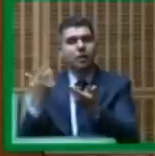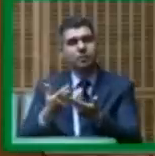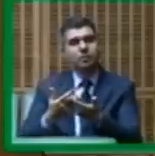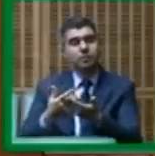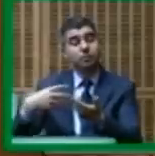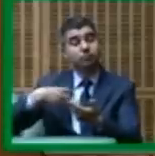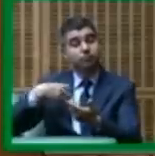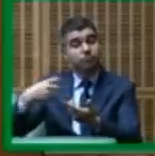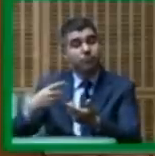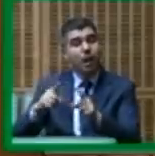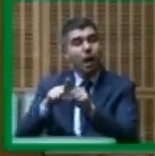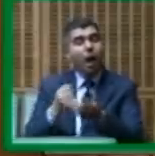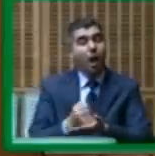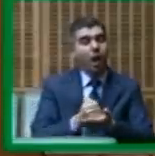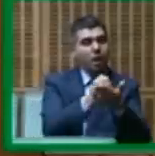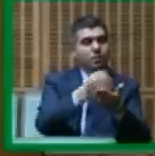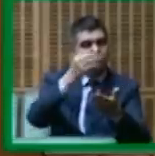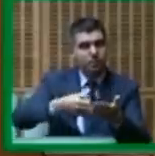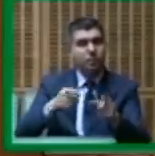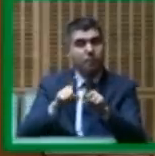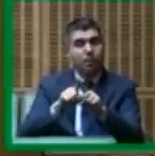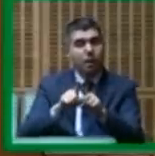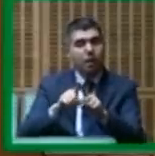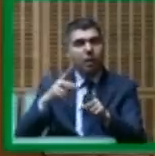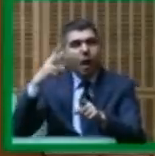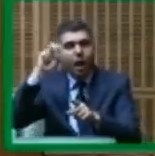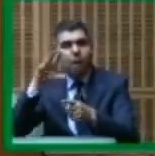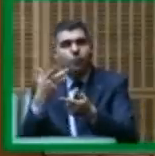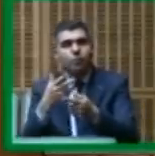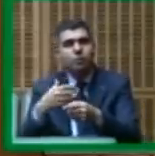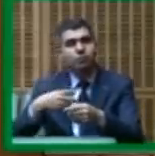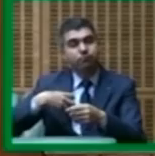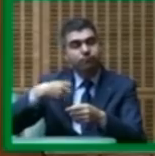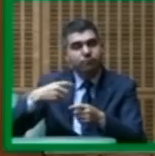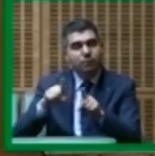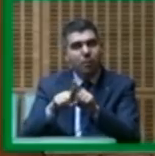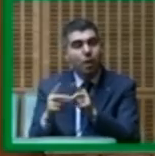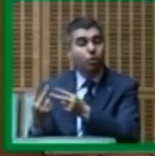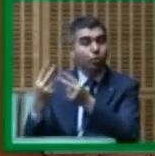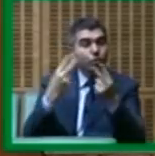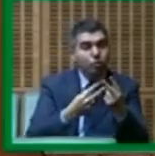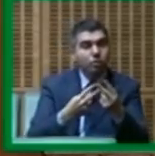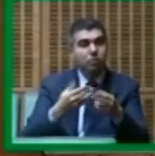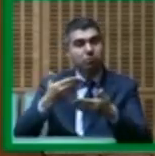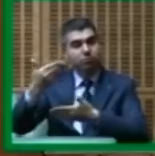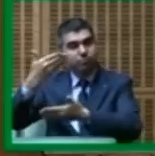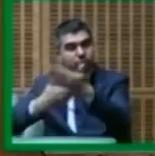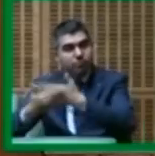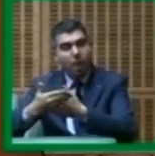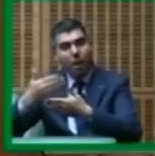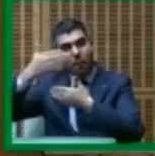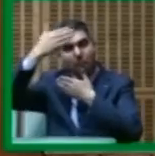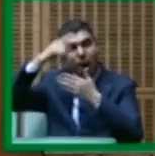رجال الأعمال كيفهموا باللي الدولة اللي عندها الإمكانيات ديال الاستثمار دولة مزيان يجيو لها ويكونوا عندها، يكونوا